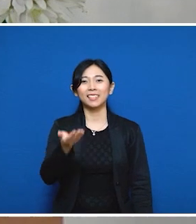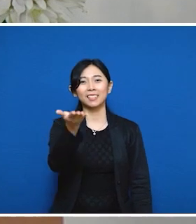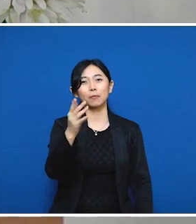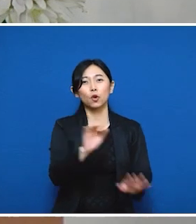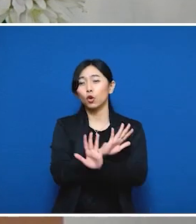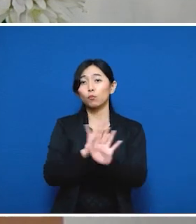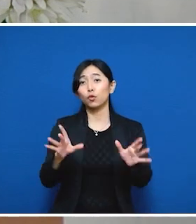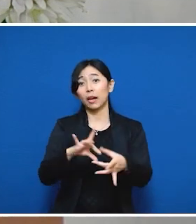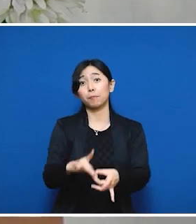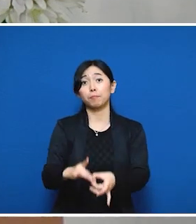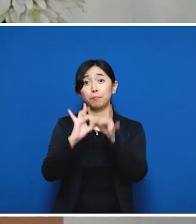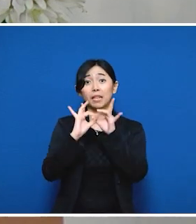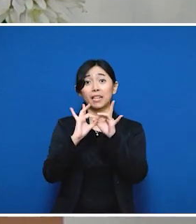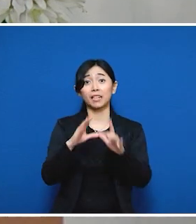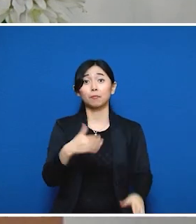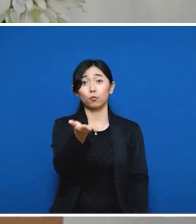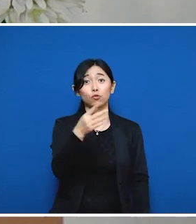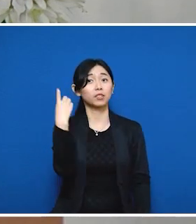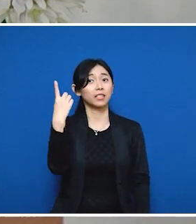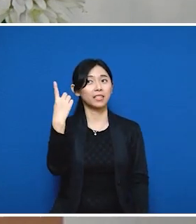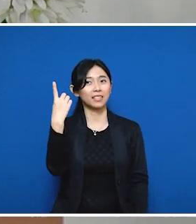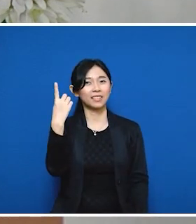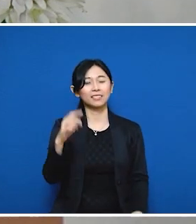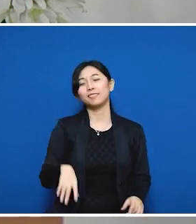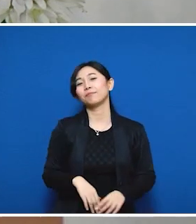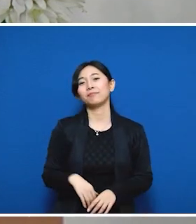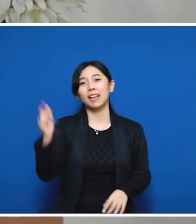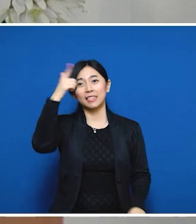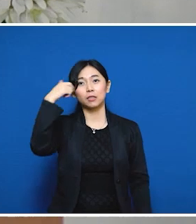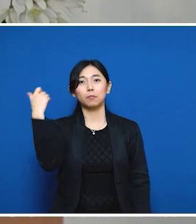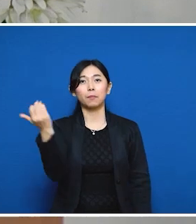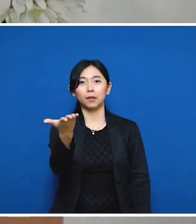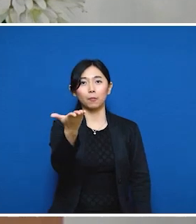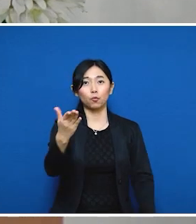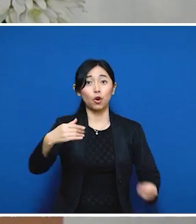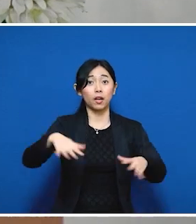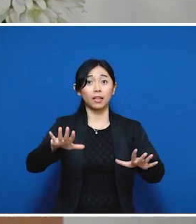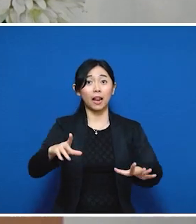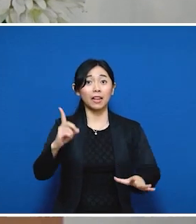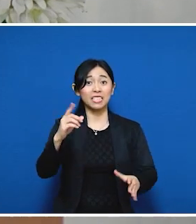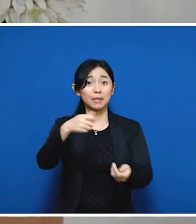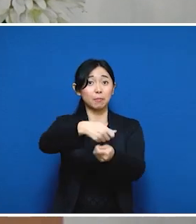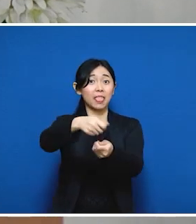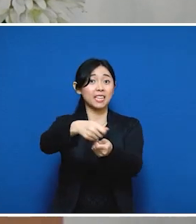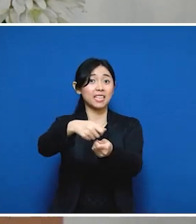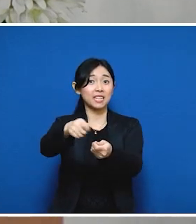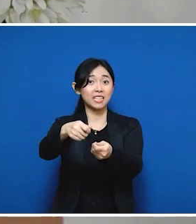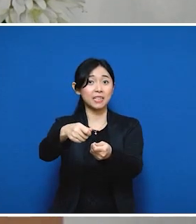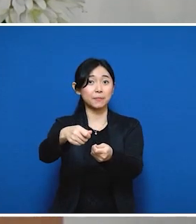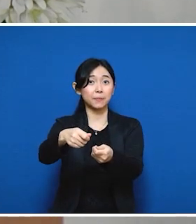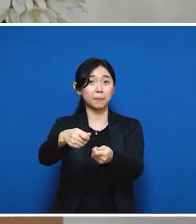kamu bukan milik kamu sendiri, sebab kamu telah dibeli